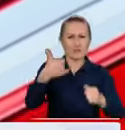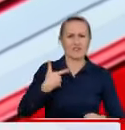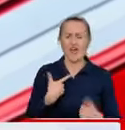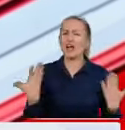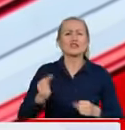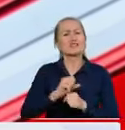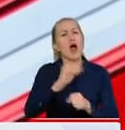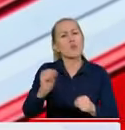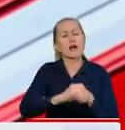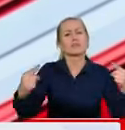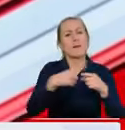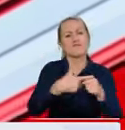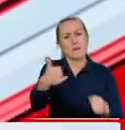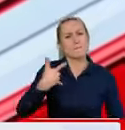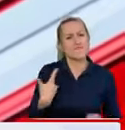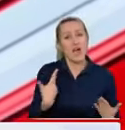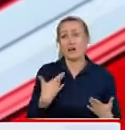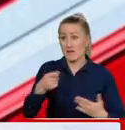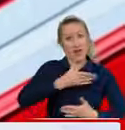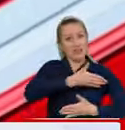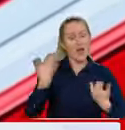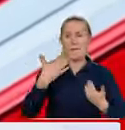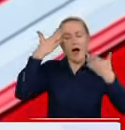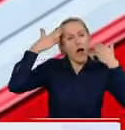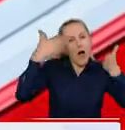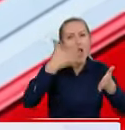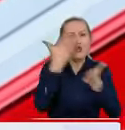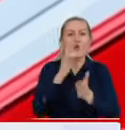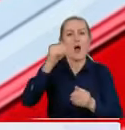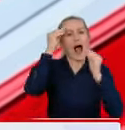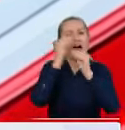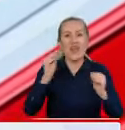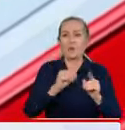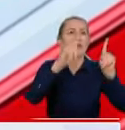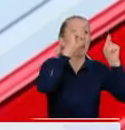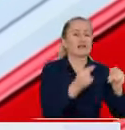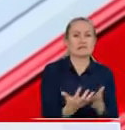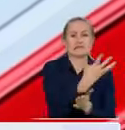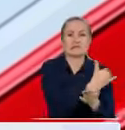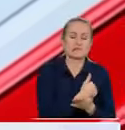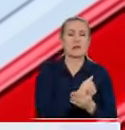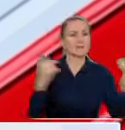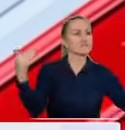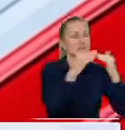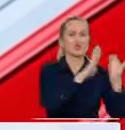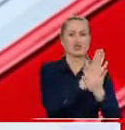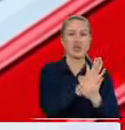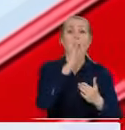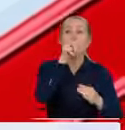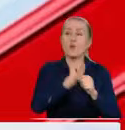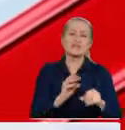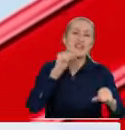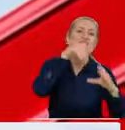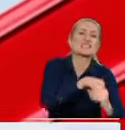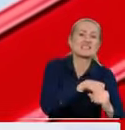miarę XXI wieku, która nie jest testocentryczna, a nauczyciel na starcie zarabia średnią krajową, bo to inwestycja w płacę